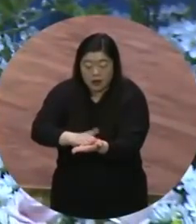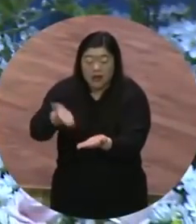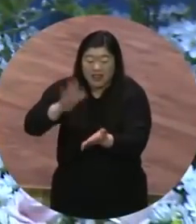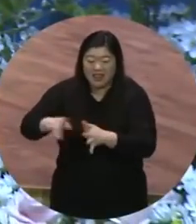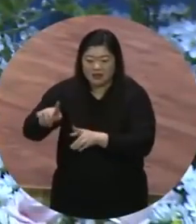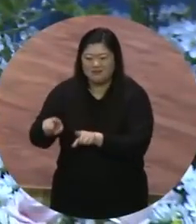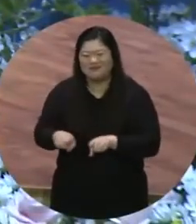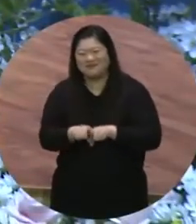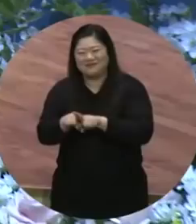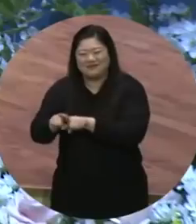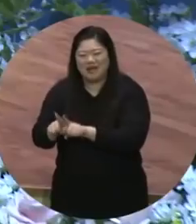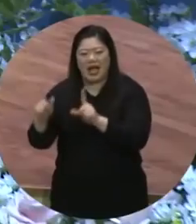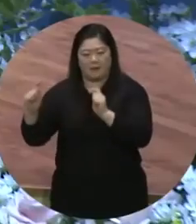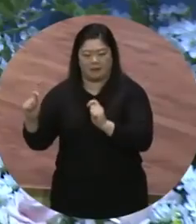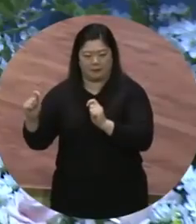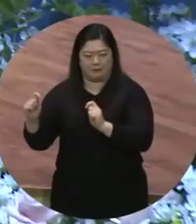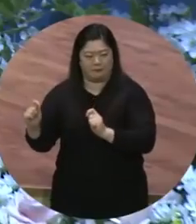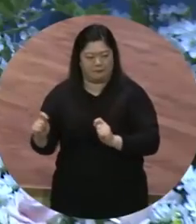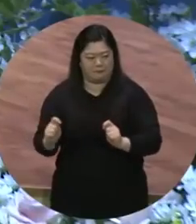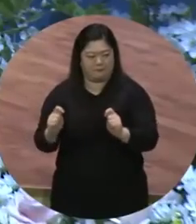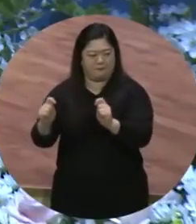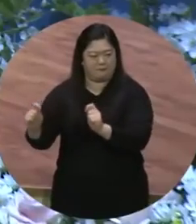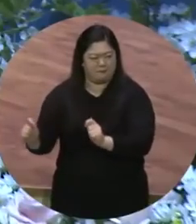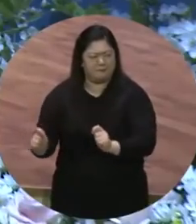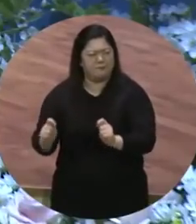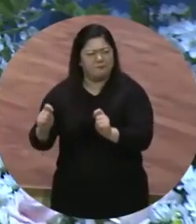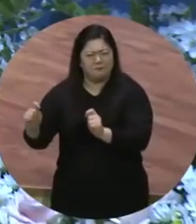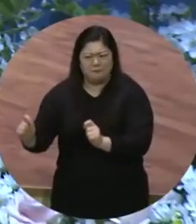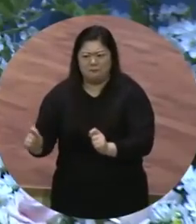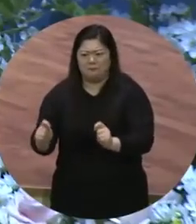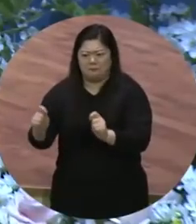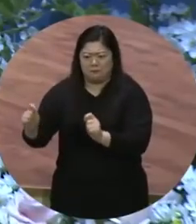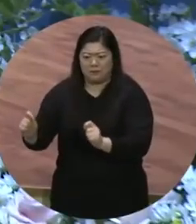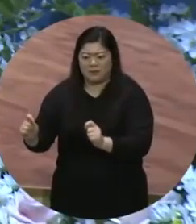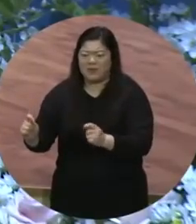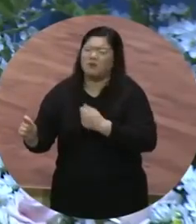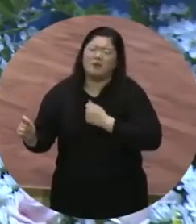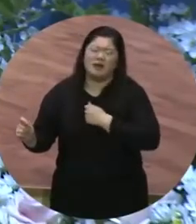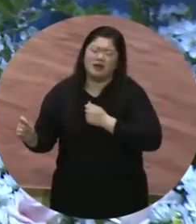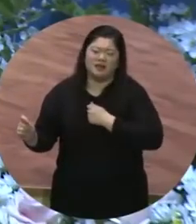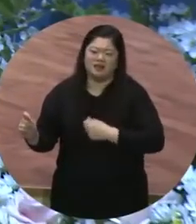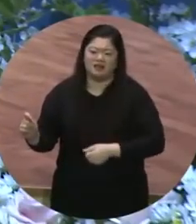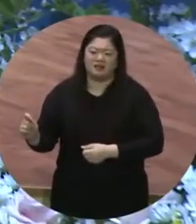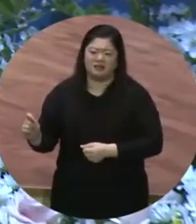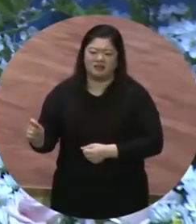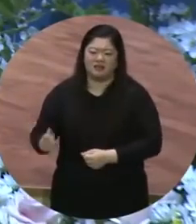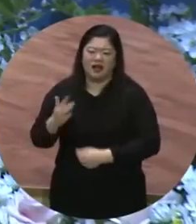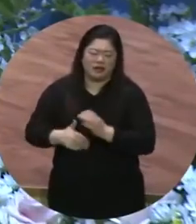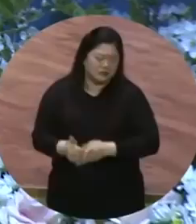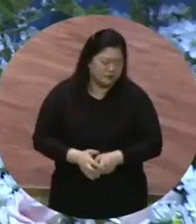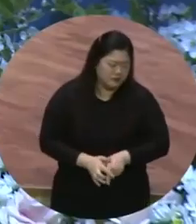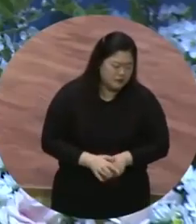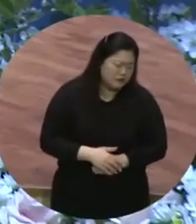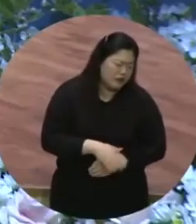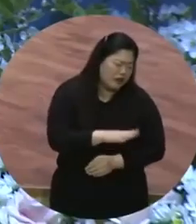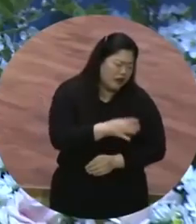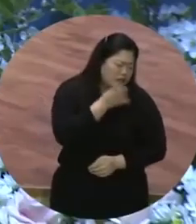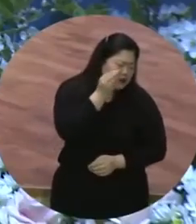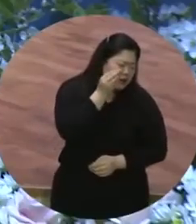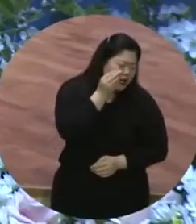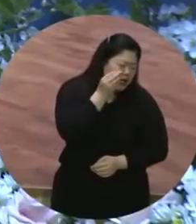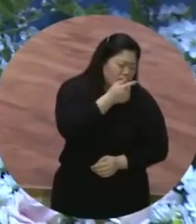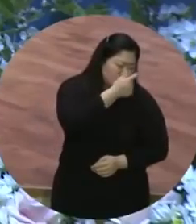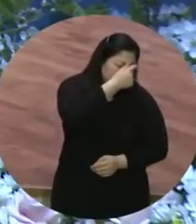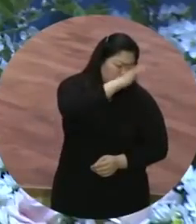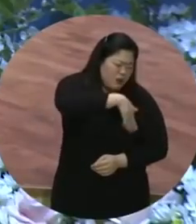그분에게 부탁하고 그분을 의지하고 그분에게 다 말하세요. 그리고 아무 말도 안 해도 하나님 알아서 다 해결해